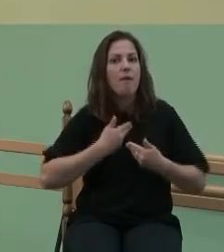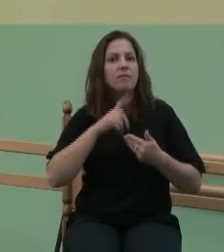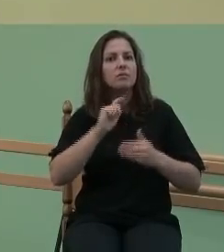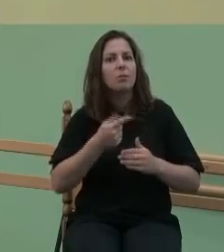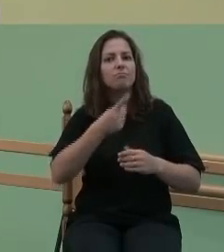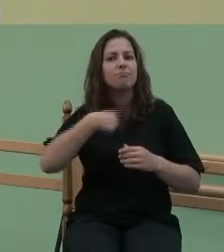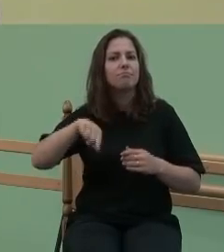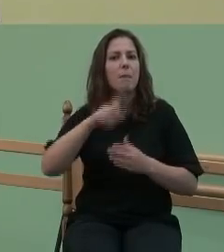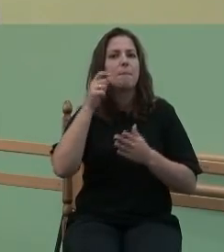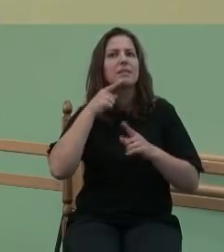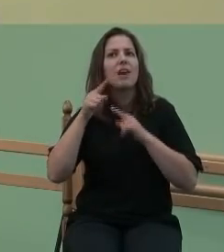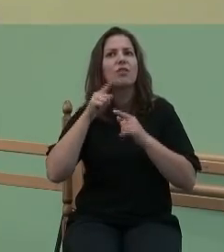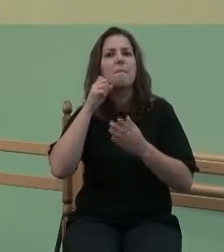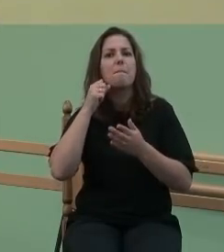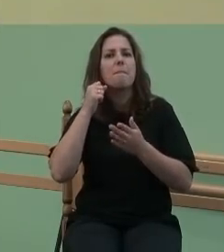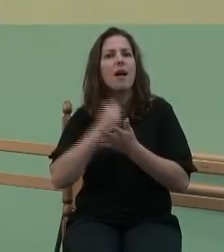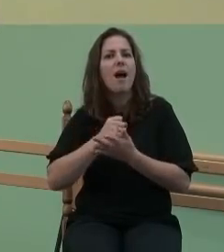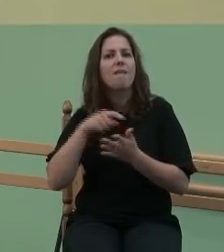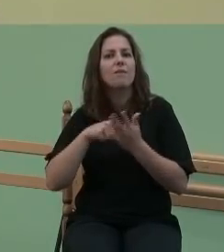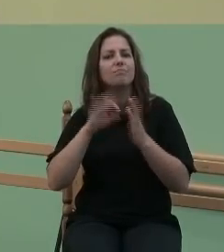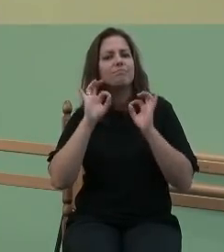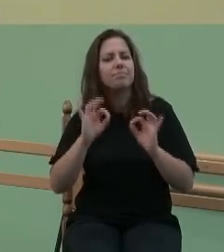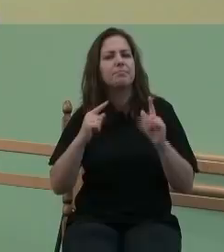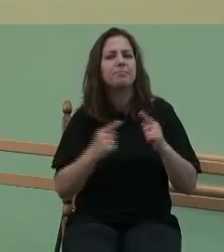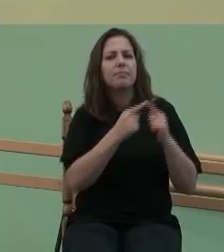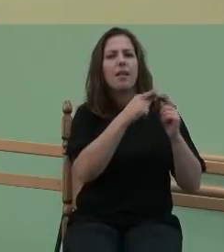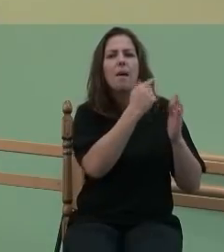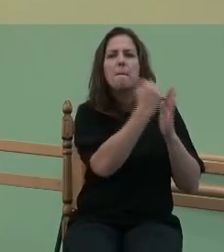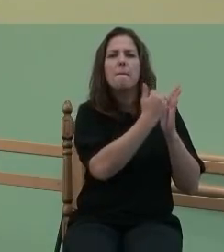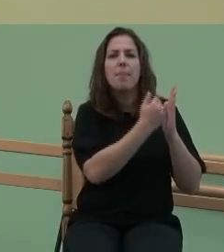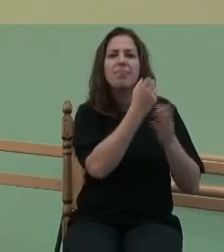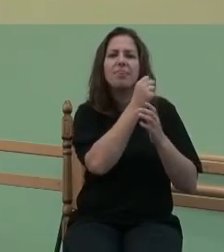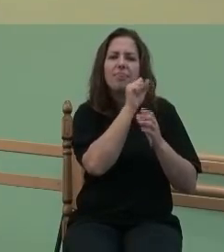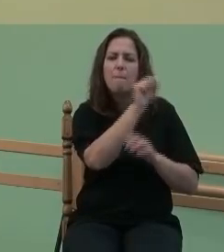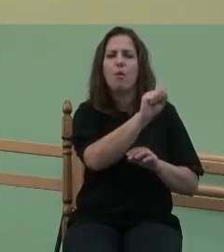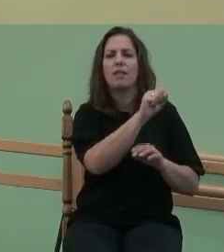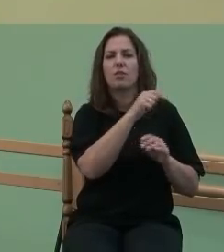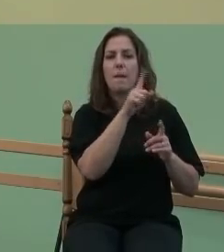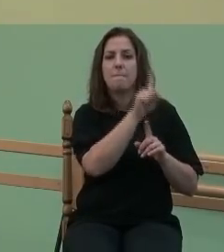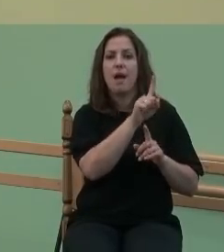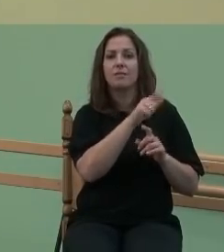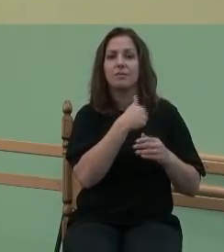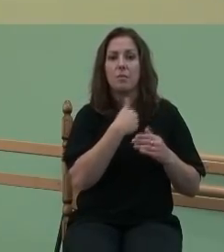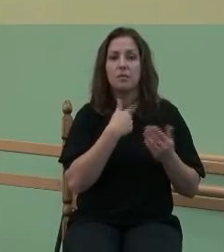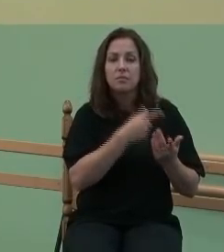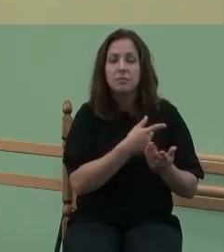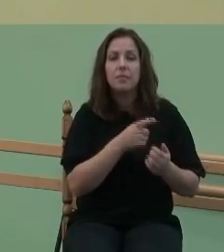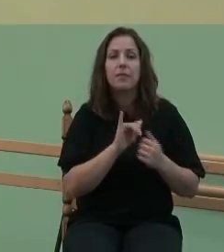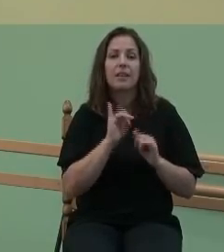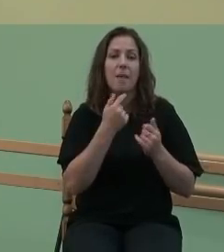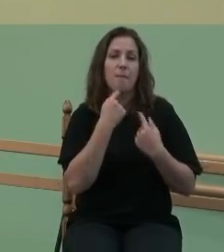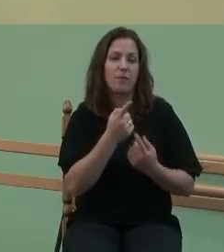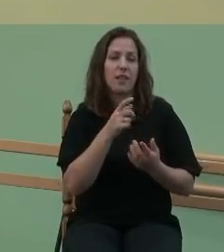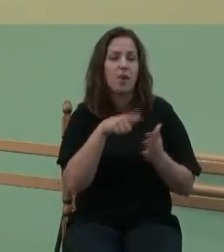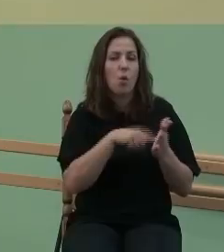żeby znaczenie prawa odpowiadało standardom demokratycznego państwa prawa, tak jak jest to przewidziane w